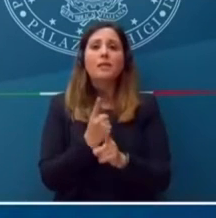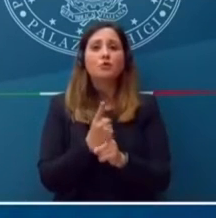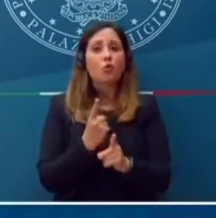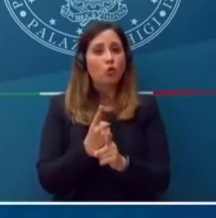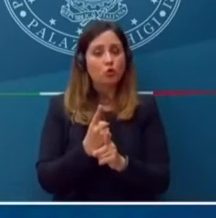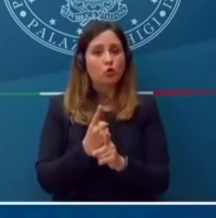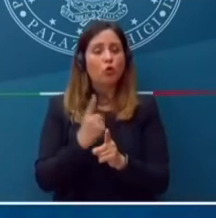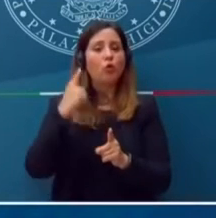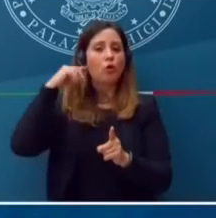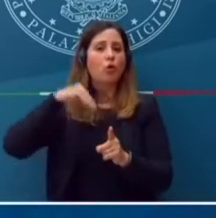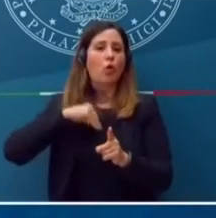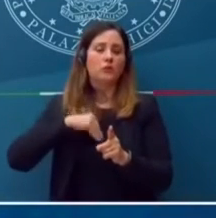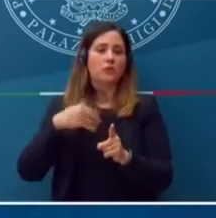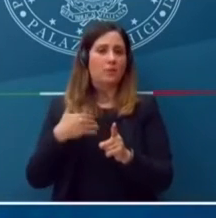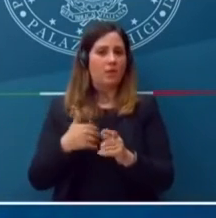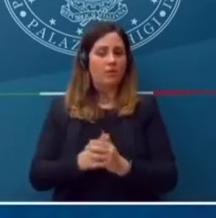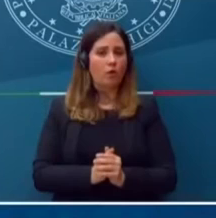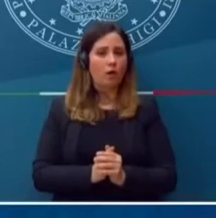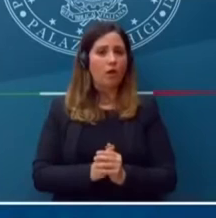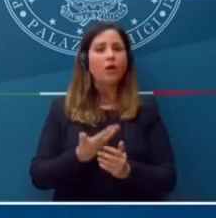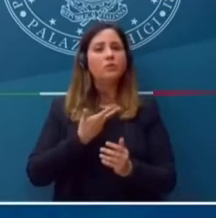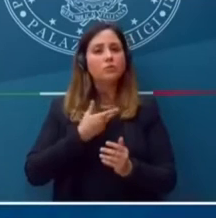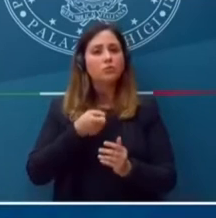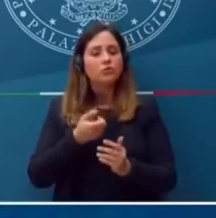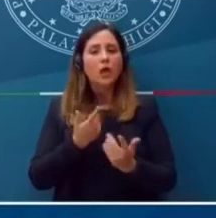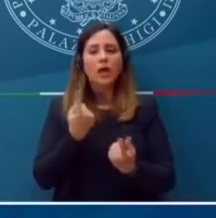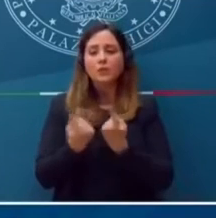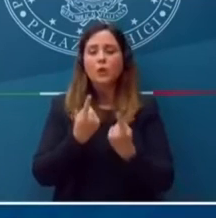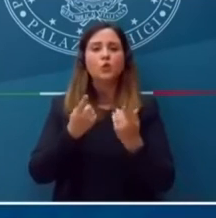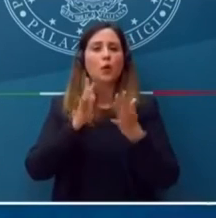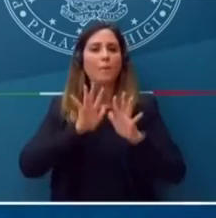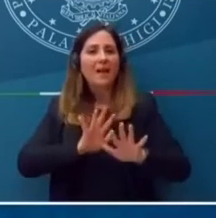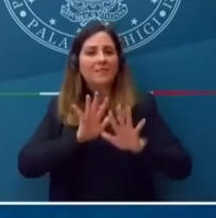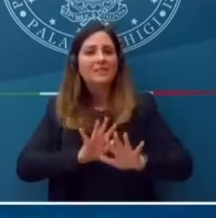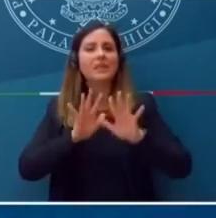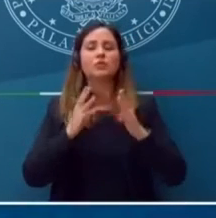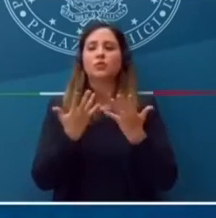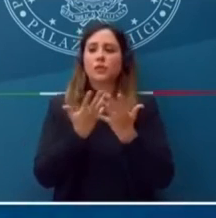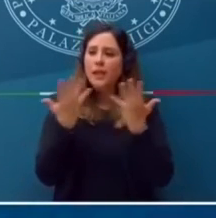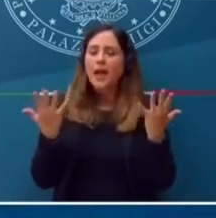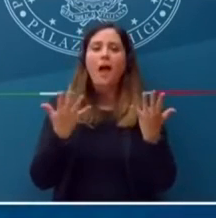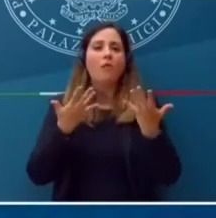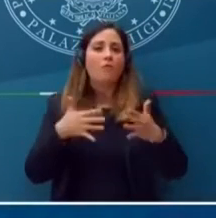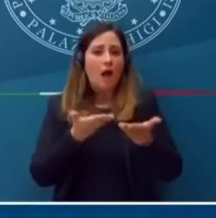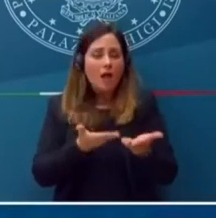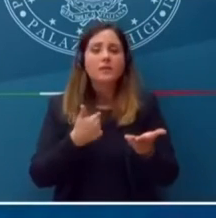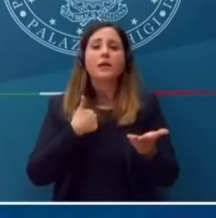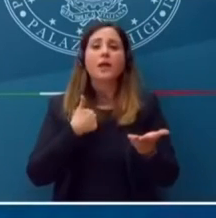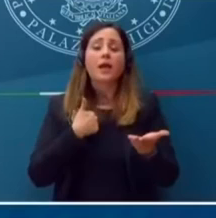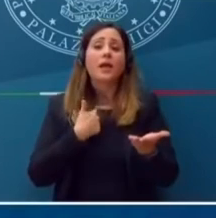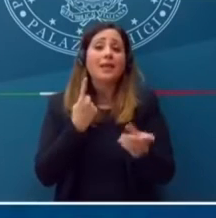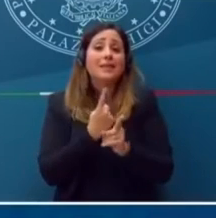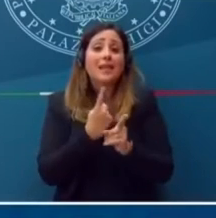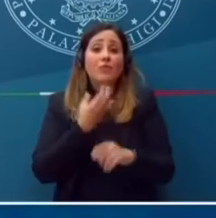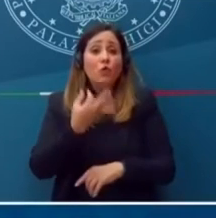disperazione. Quindi queste manifestazioni ci sono state. Naturalmente uno deve, come dire, condannare sempre la violenza, ma